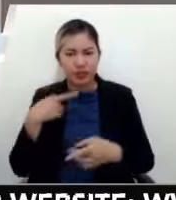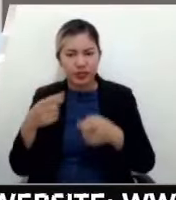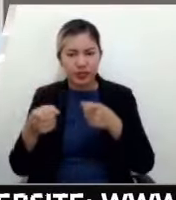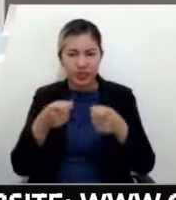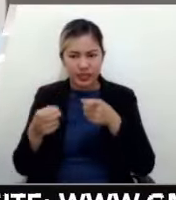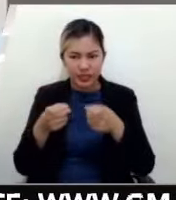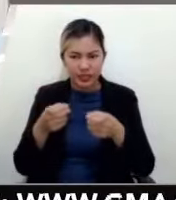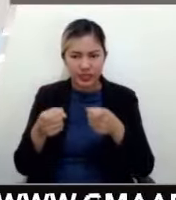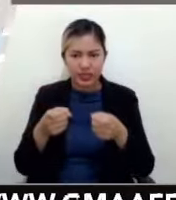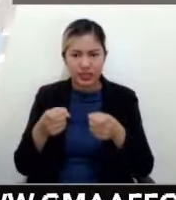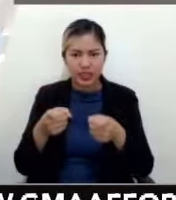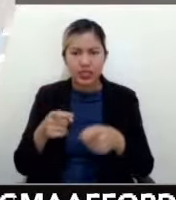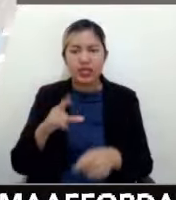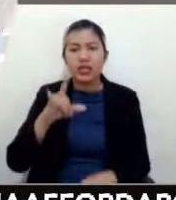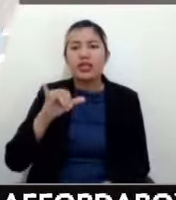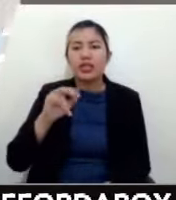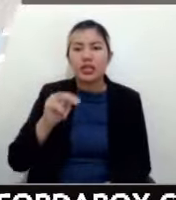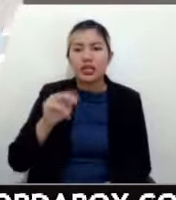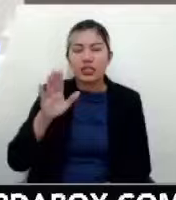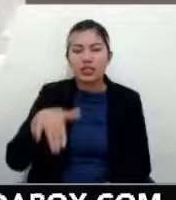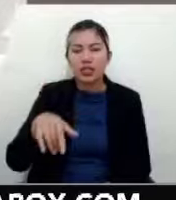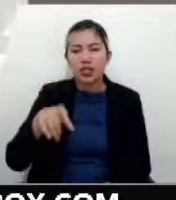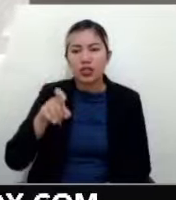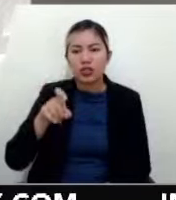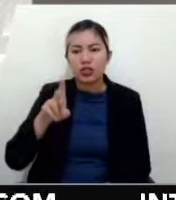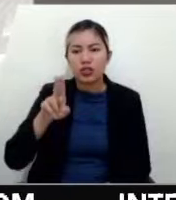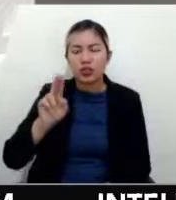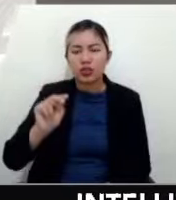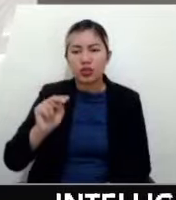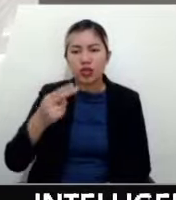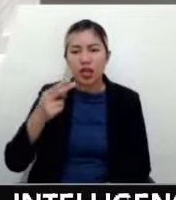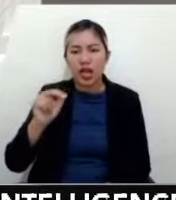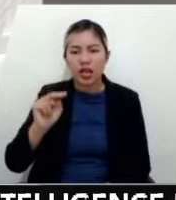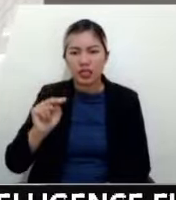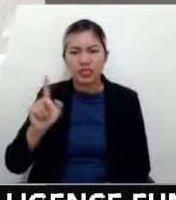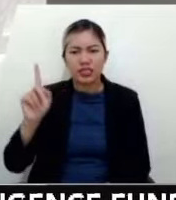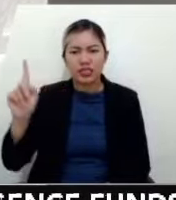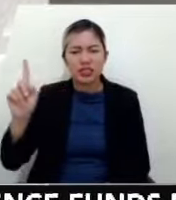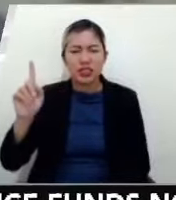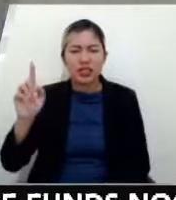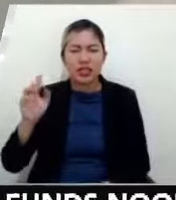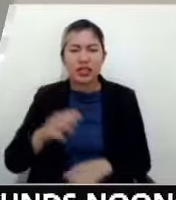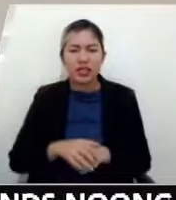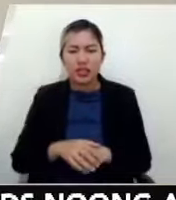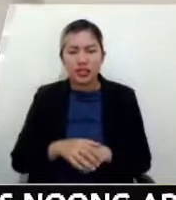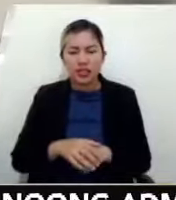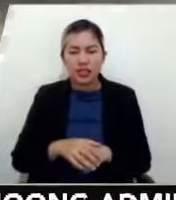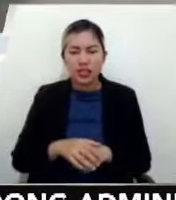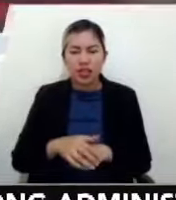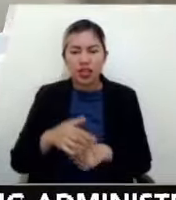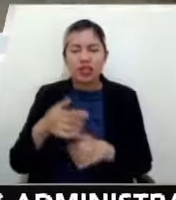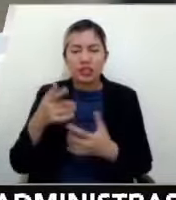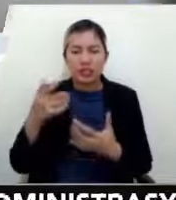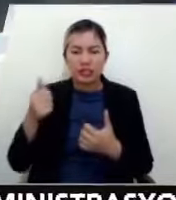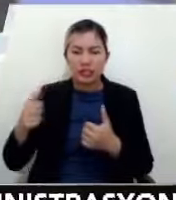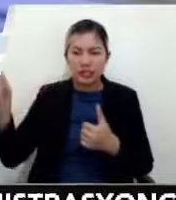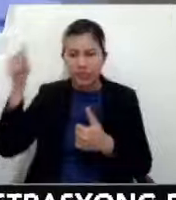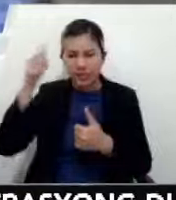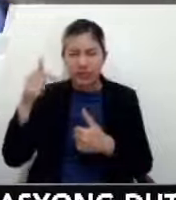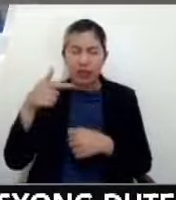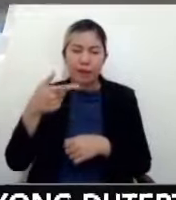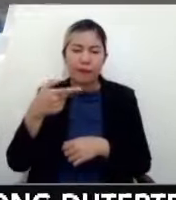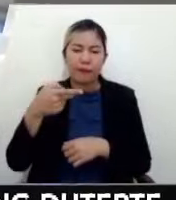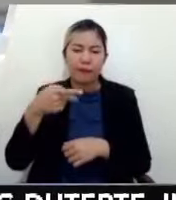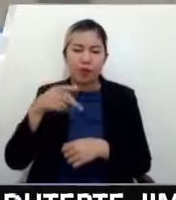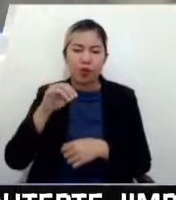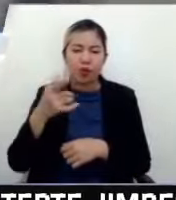Lim Zunhan alias Boss Boga na umano'y godfather ng illegal Pogo sa bansa. Ang 12 pang nahuling Chinese kasama